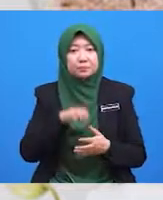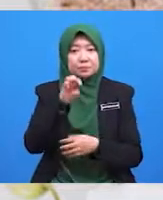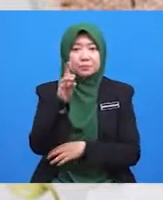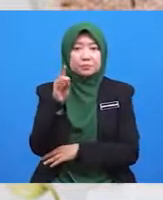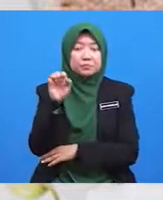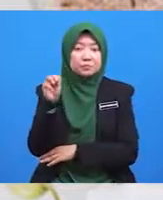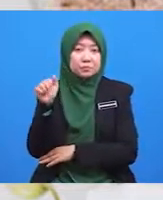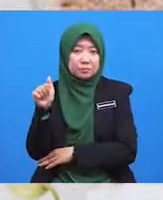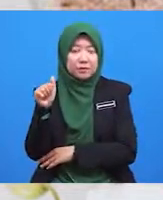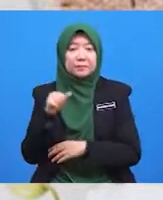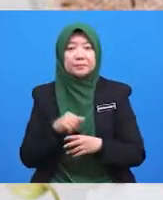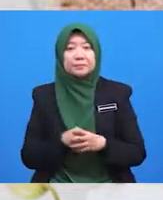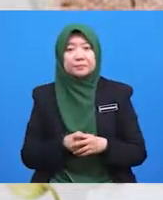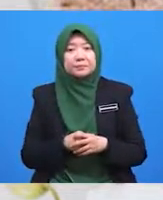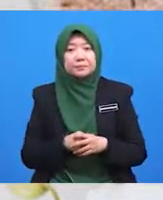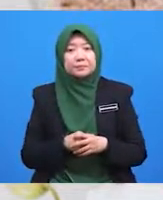edema,